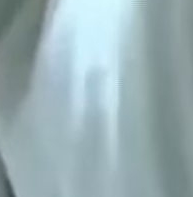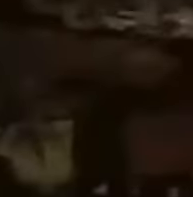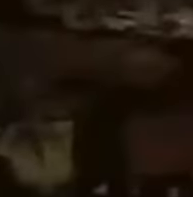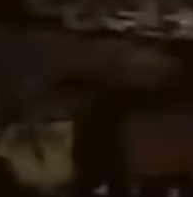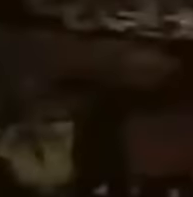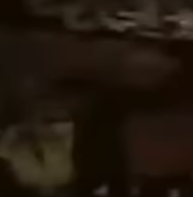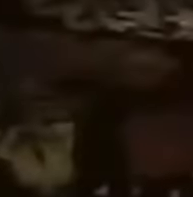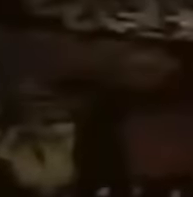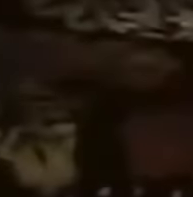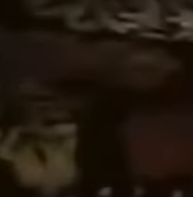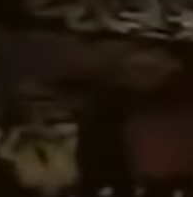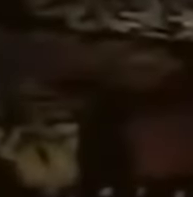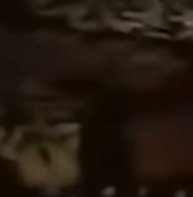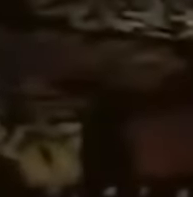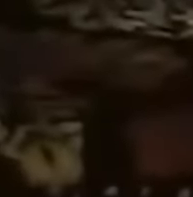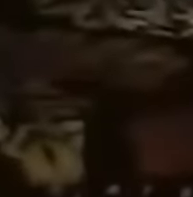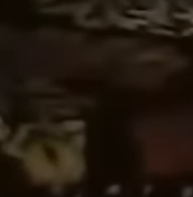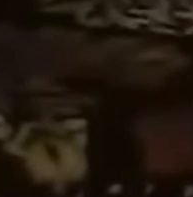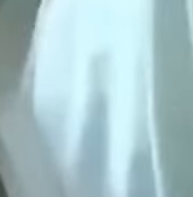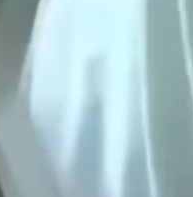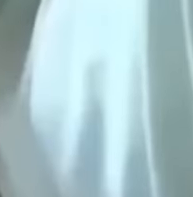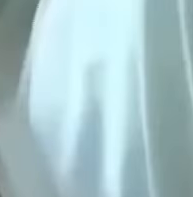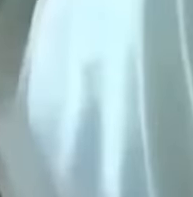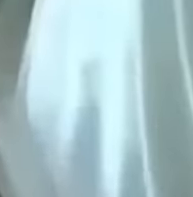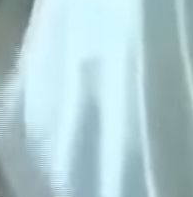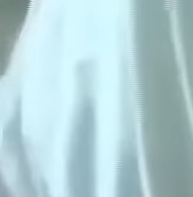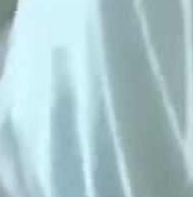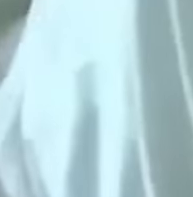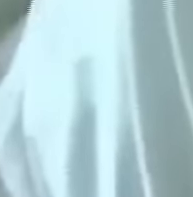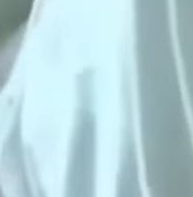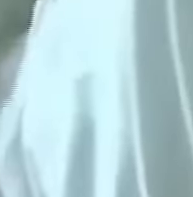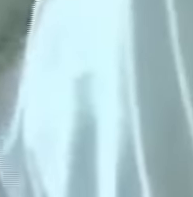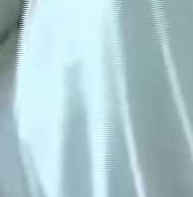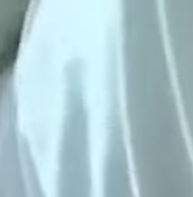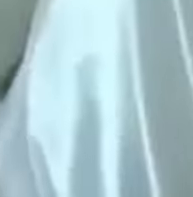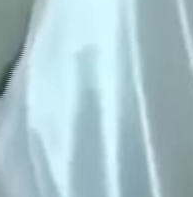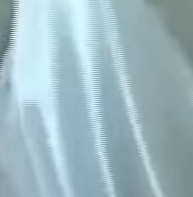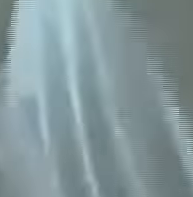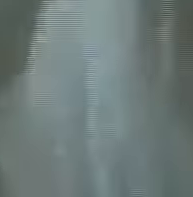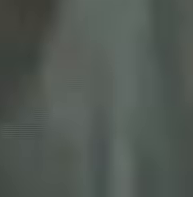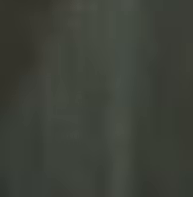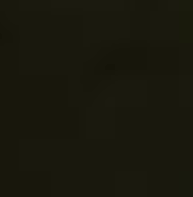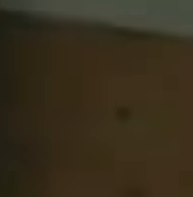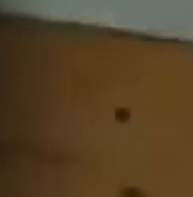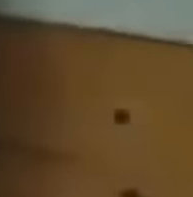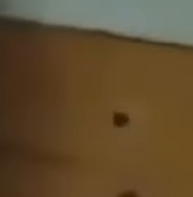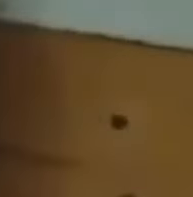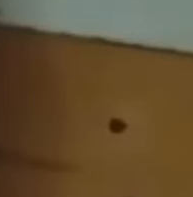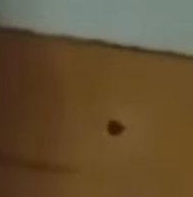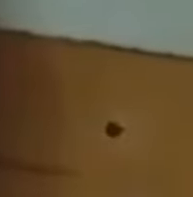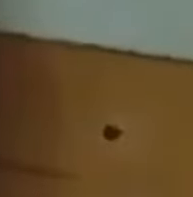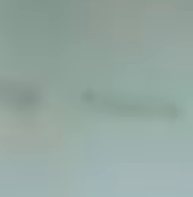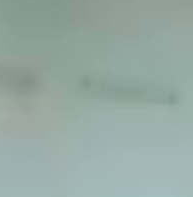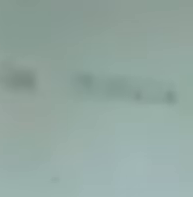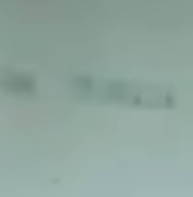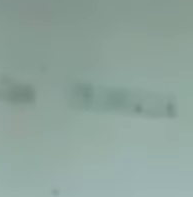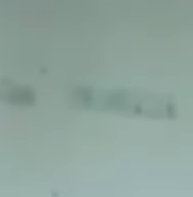Pencoblosan lagi, paling siapapun yang terpilih. Hidup saya mah begini-begini aja dari dulu juga. Suara